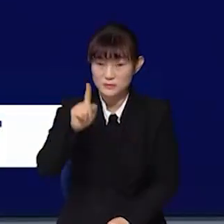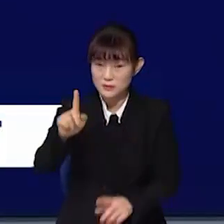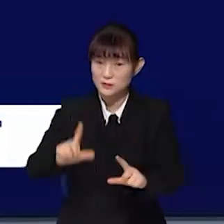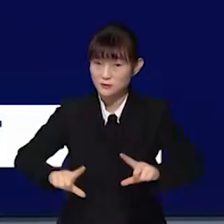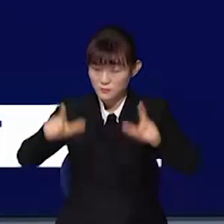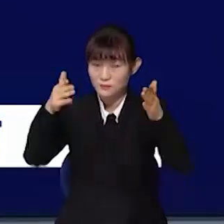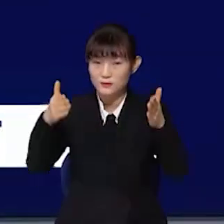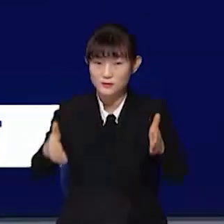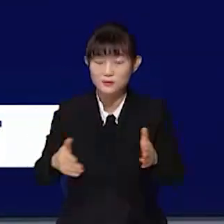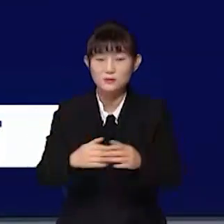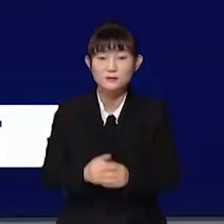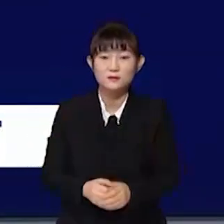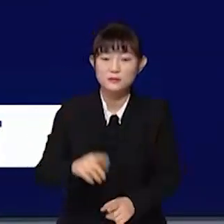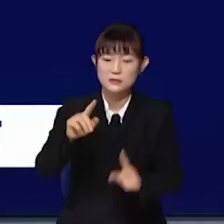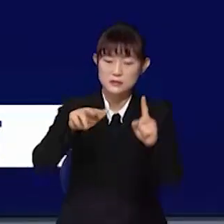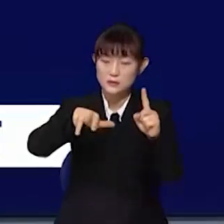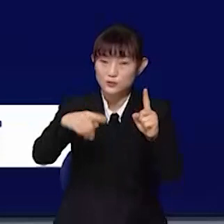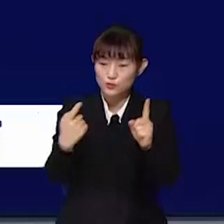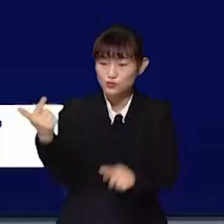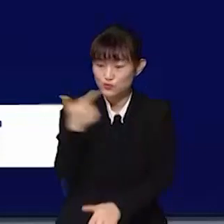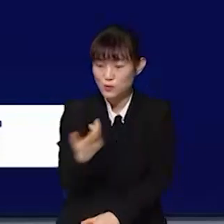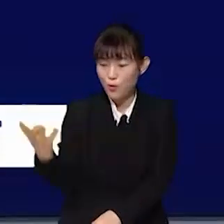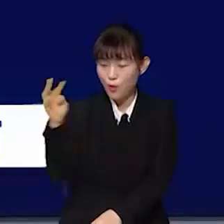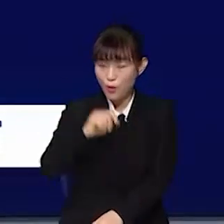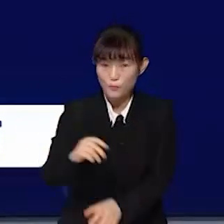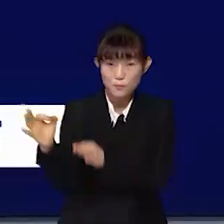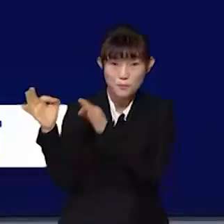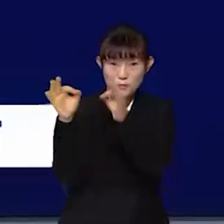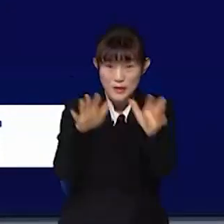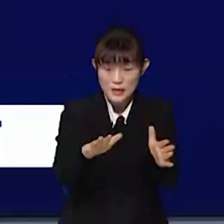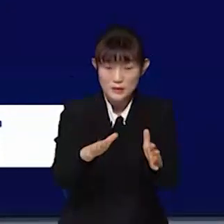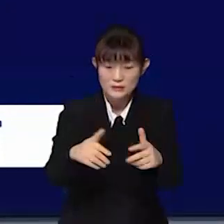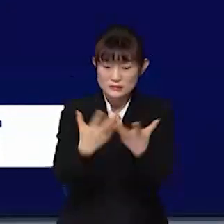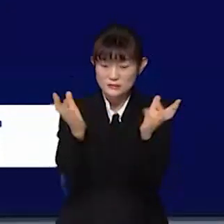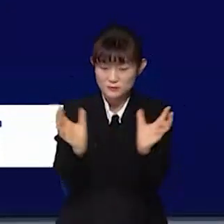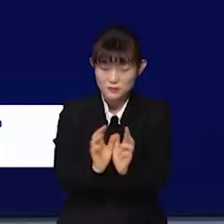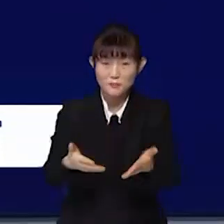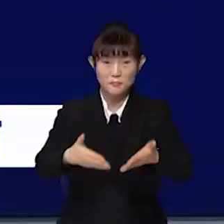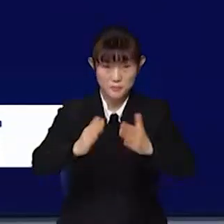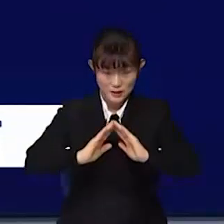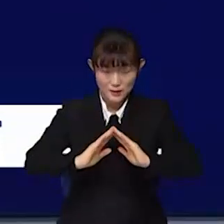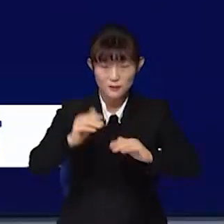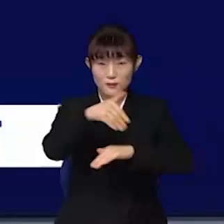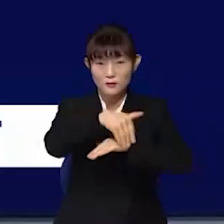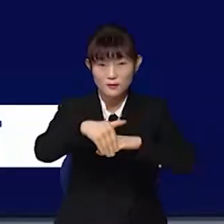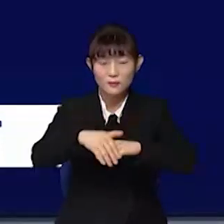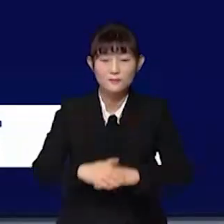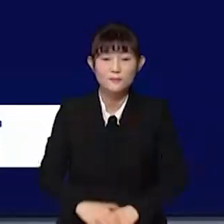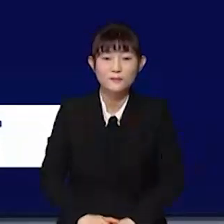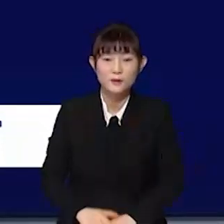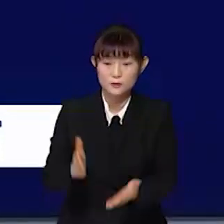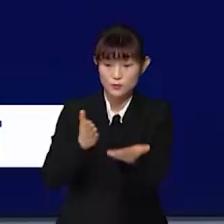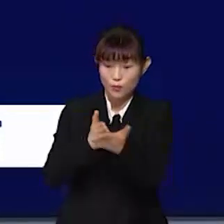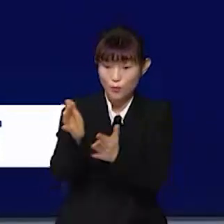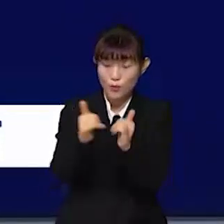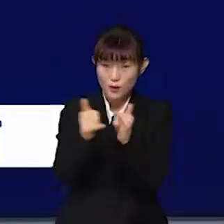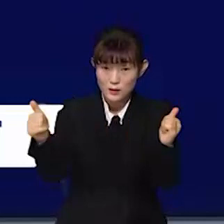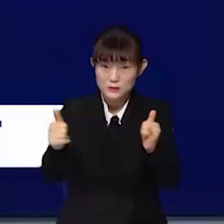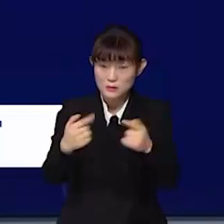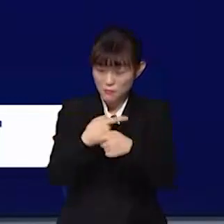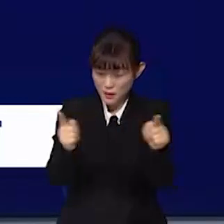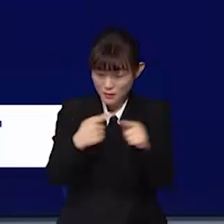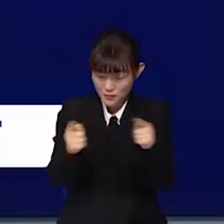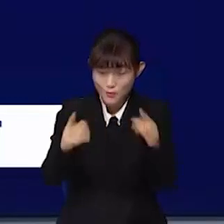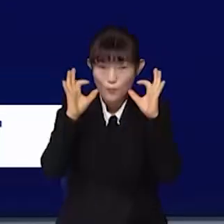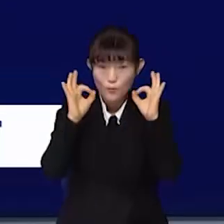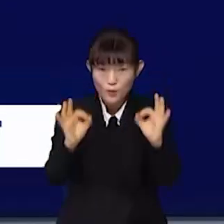2031년까지 1조 6천억 원을 투자해서 클러스터를 조성하게 되는데 전문가들 분석에